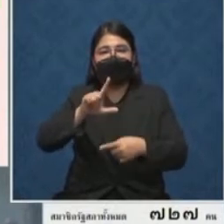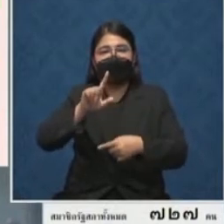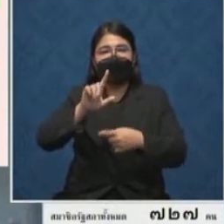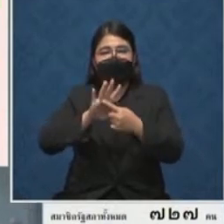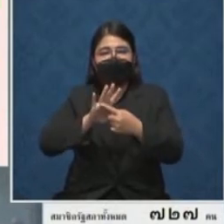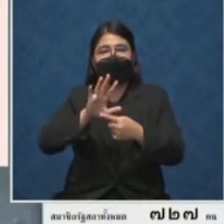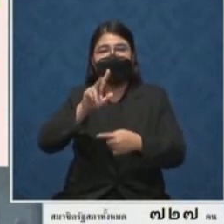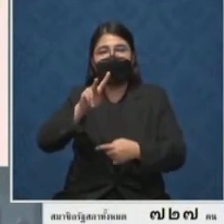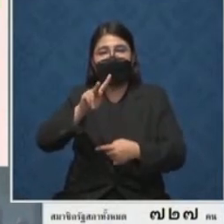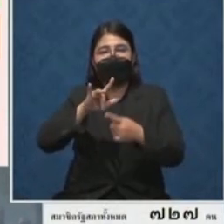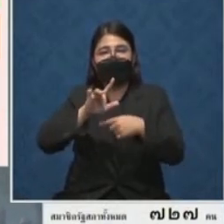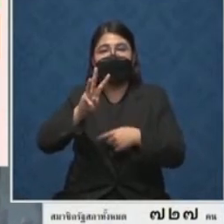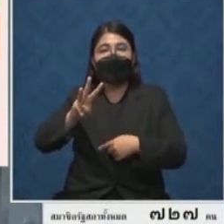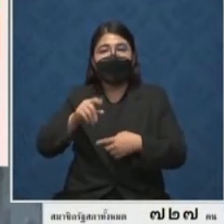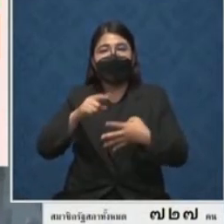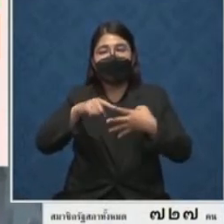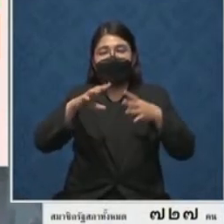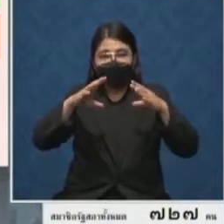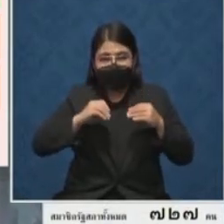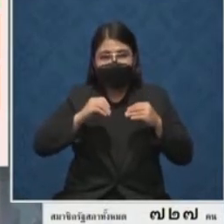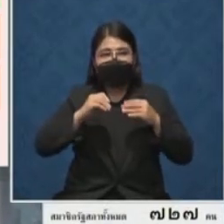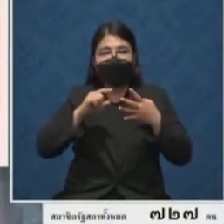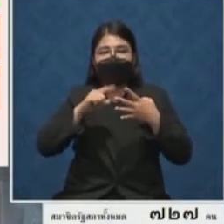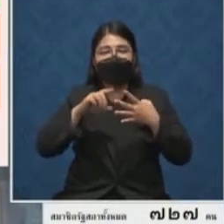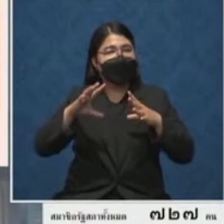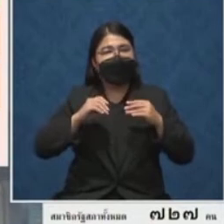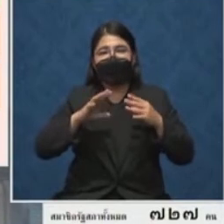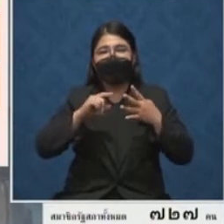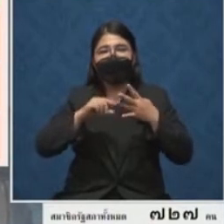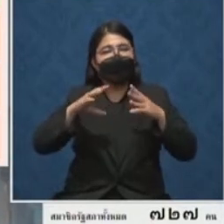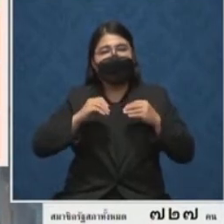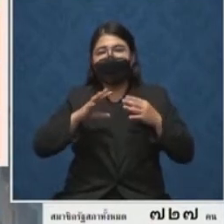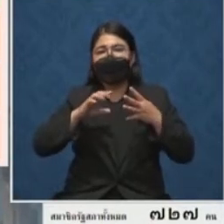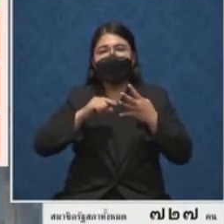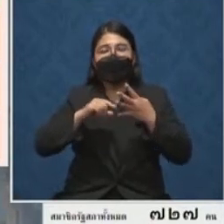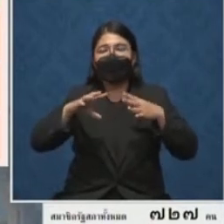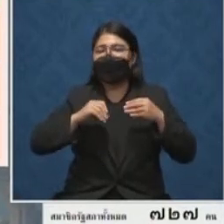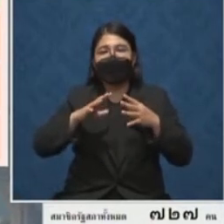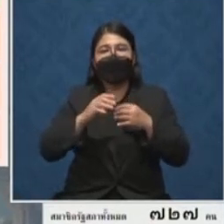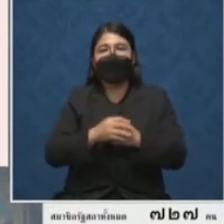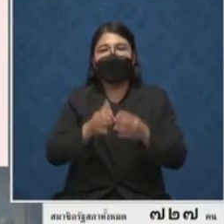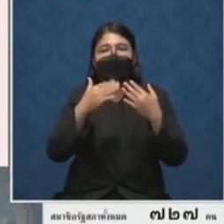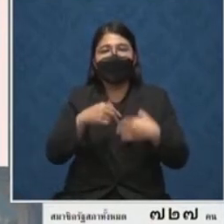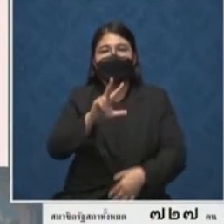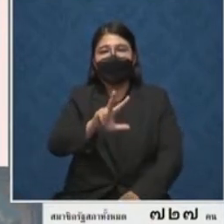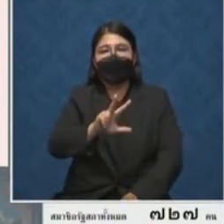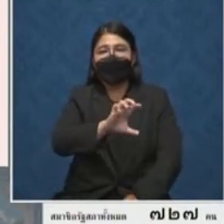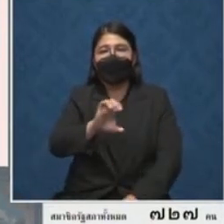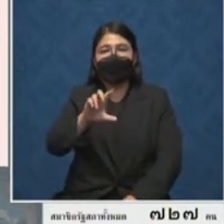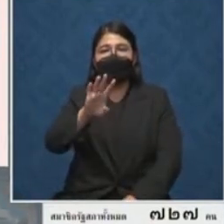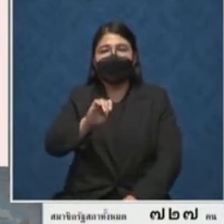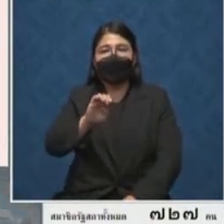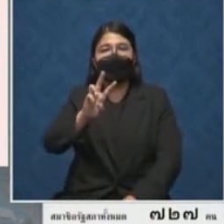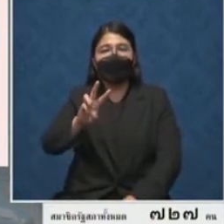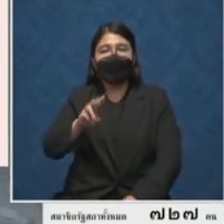3ไม่รับหลักการ4ไม่รับหลักการค่ะ 346นายพิจารณ์ชาวพัฒนวงศ ์1